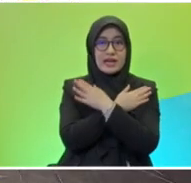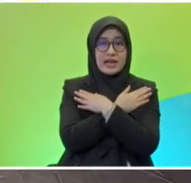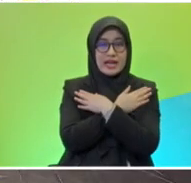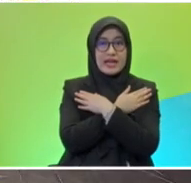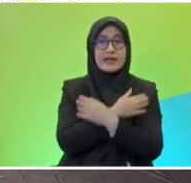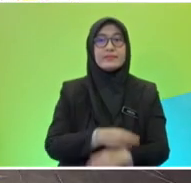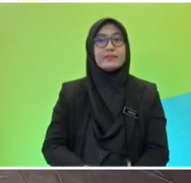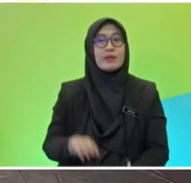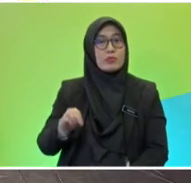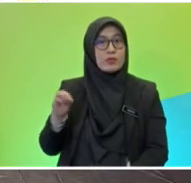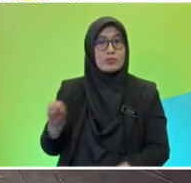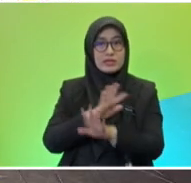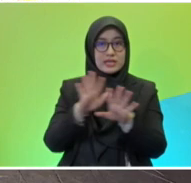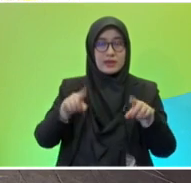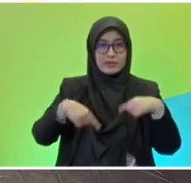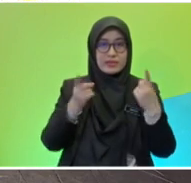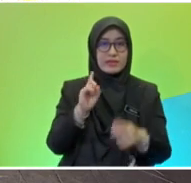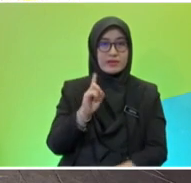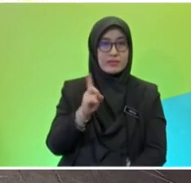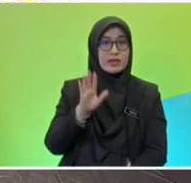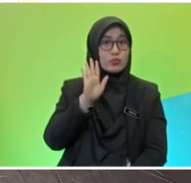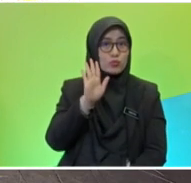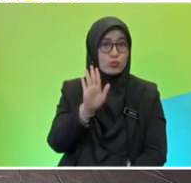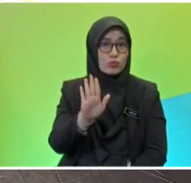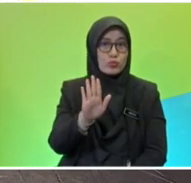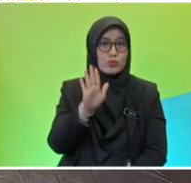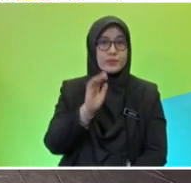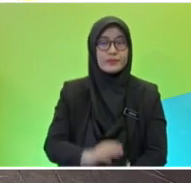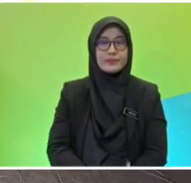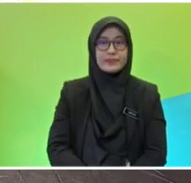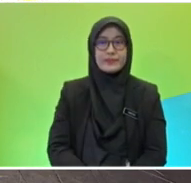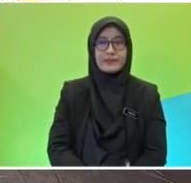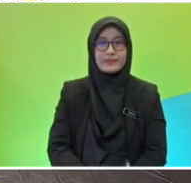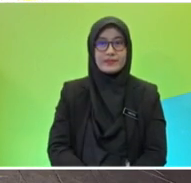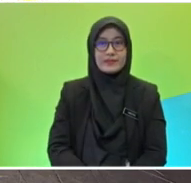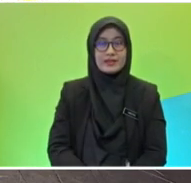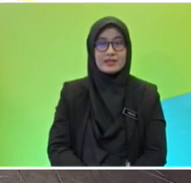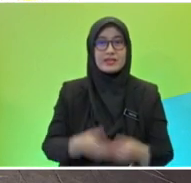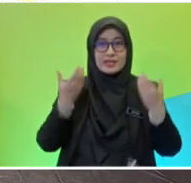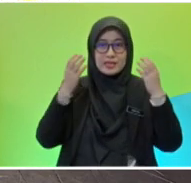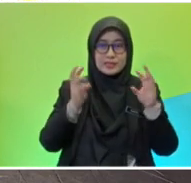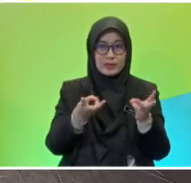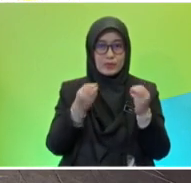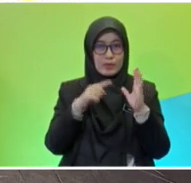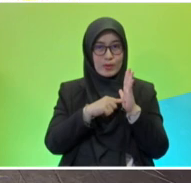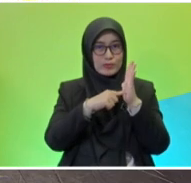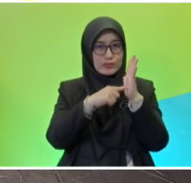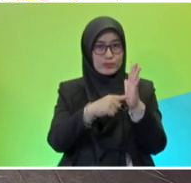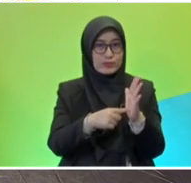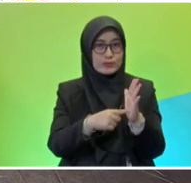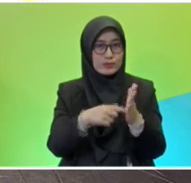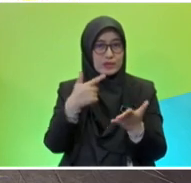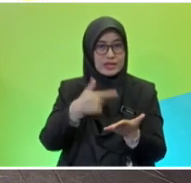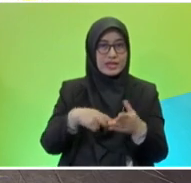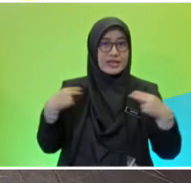ke mana-mana. Betul cikgu kan? Betul. Tapi katanya cikgu nak tunjukkan ada lagi satu ekor haiwan. Betulkah?